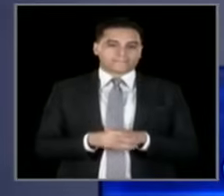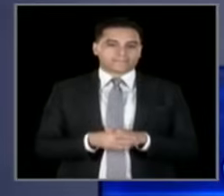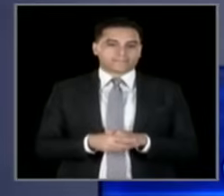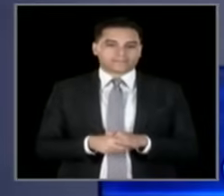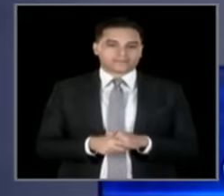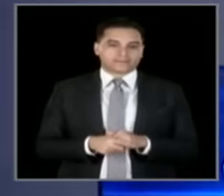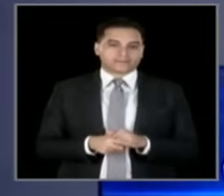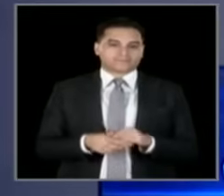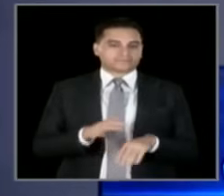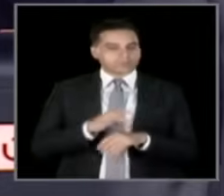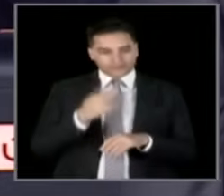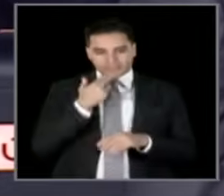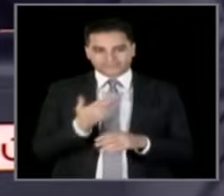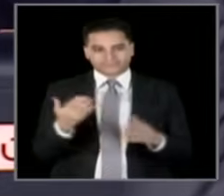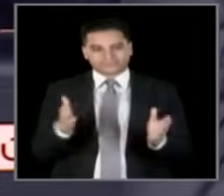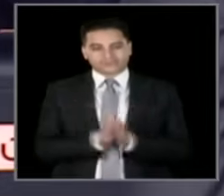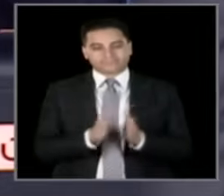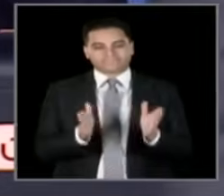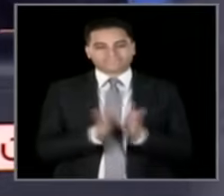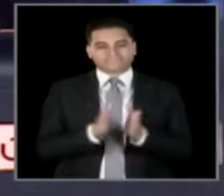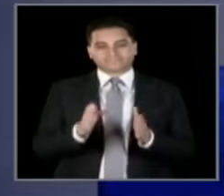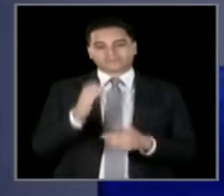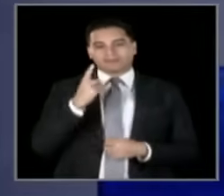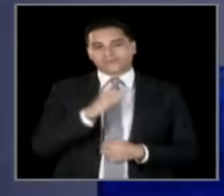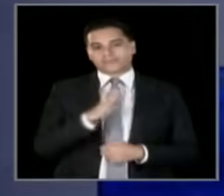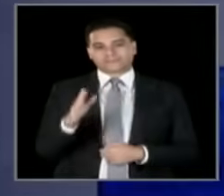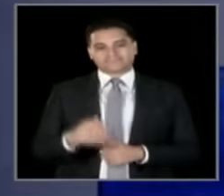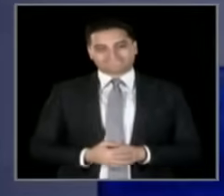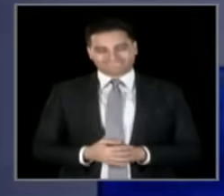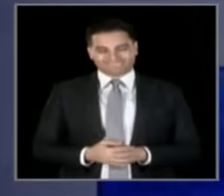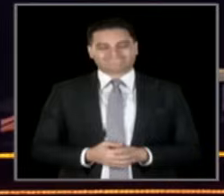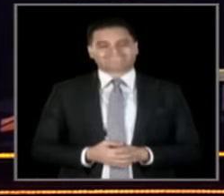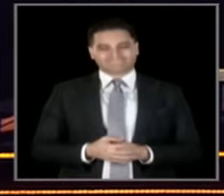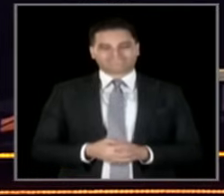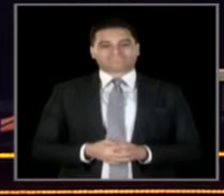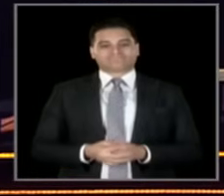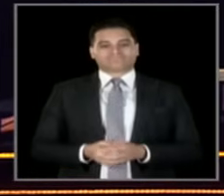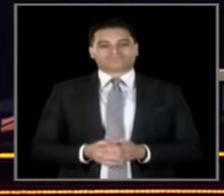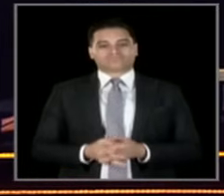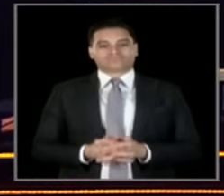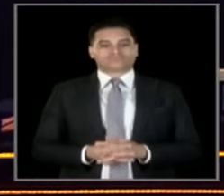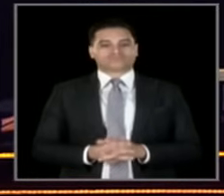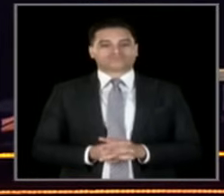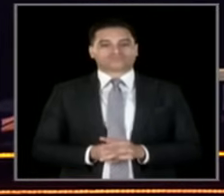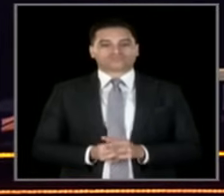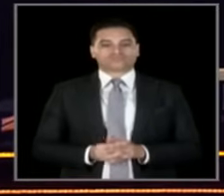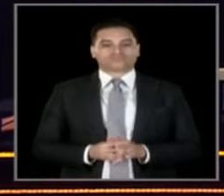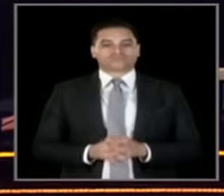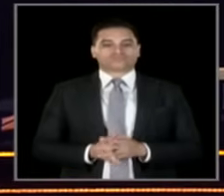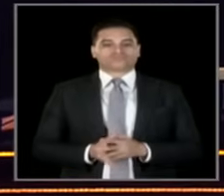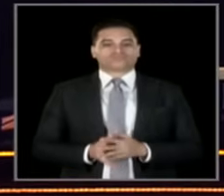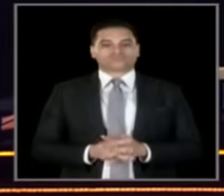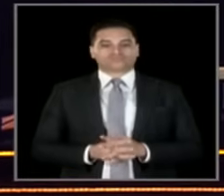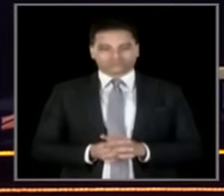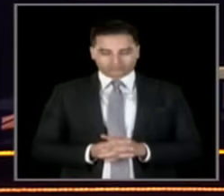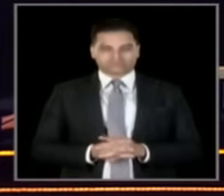هارد لك هارد لك هارد لك. إجابة واحدة من 8، تفضلي. هارد لك يا فيلينا.